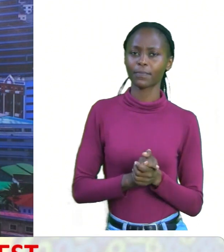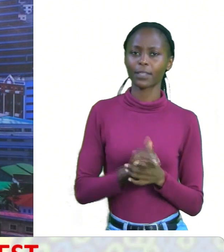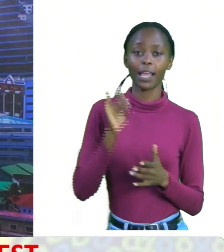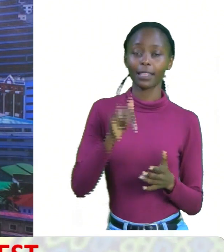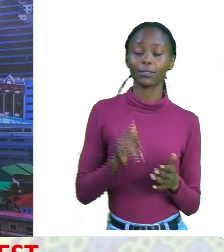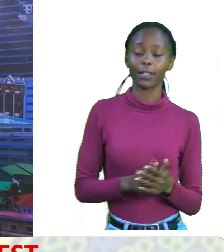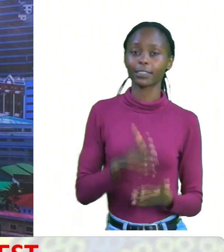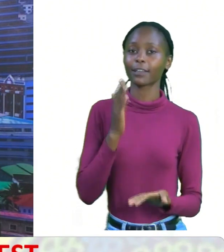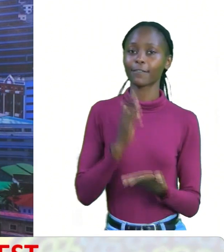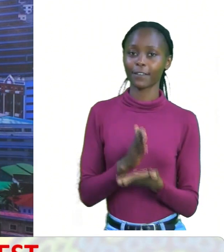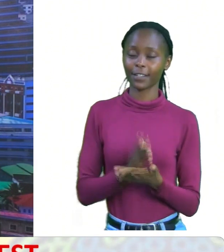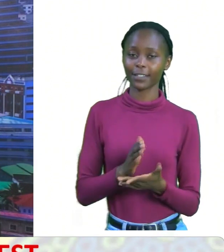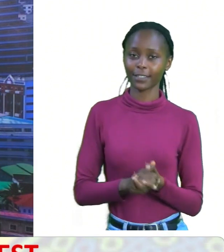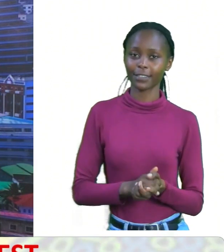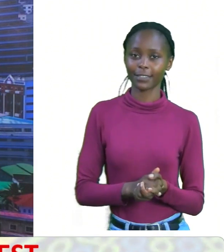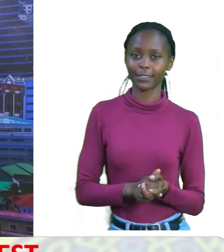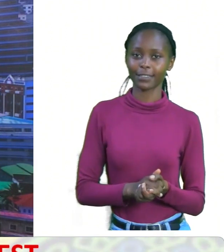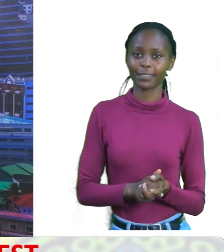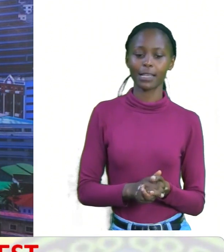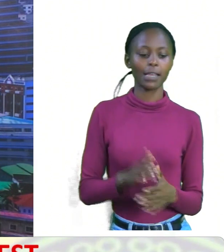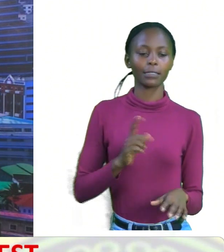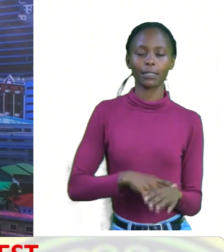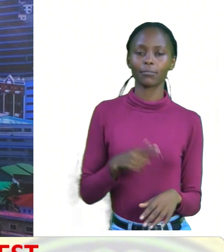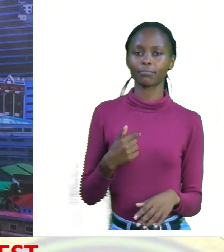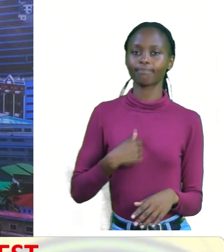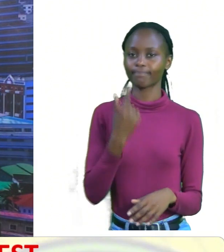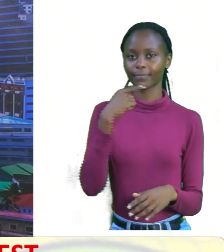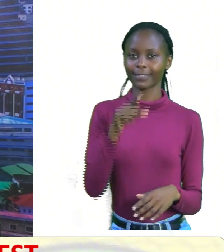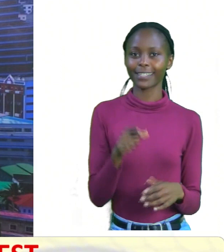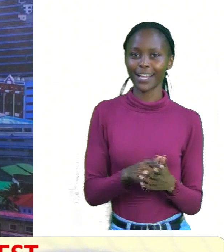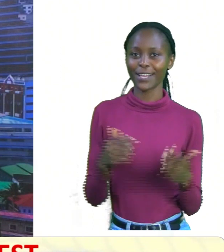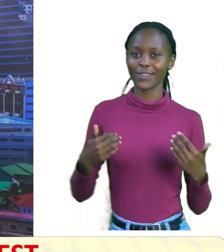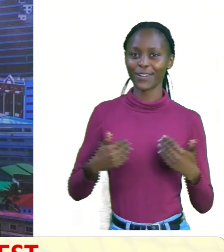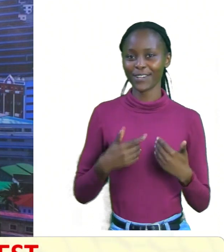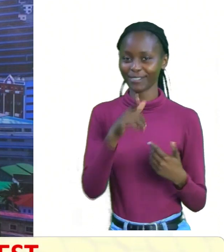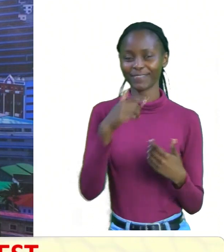fact. Eh. Unaona? Eh. Nikikwambia umevangu nini viatu mbaya ufai kuwa na vibaya.